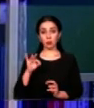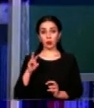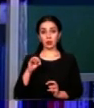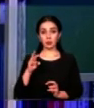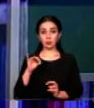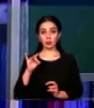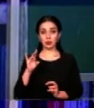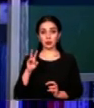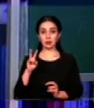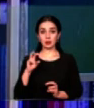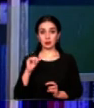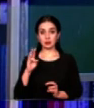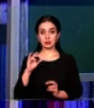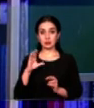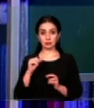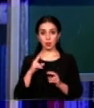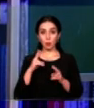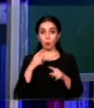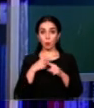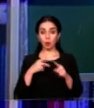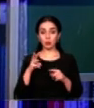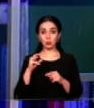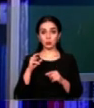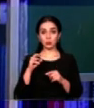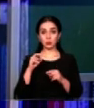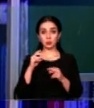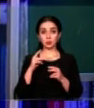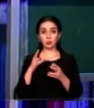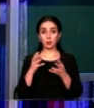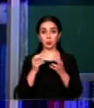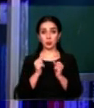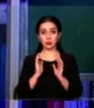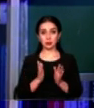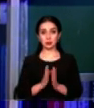polimerlansa, polibutadien olinadi.